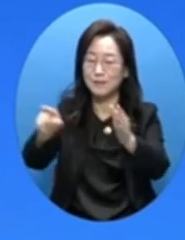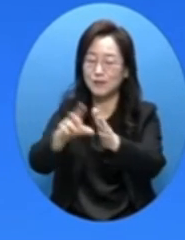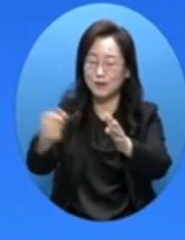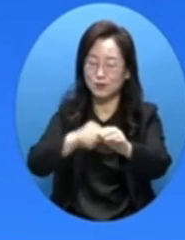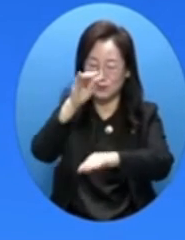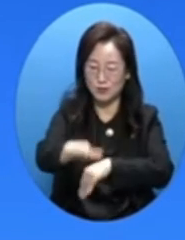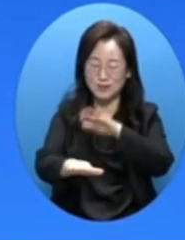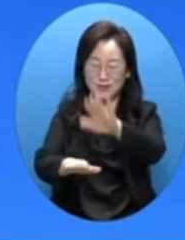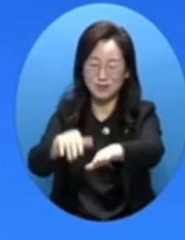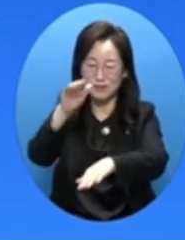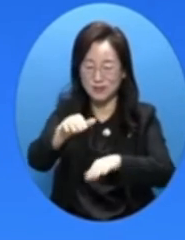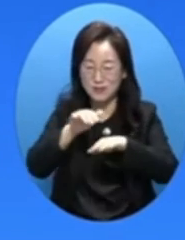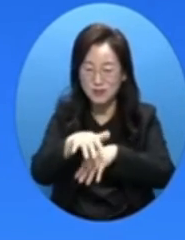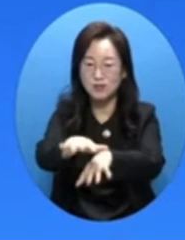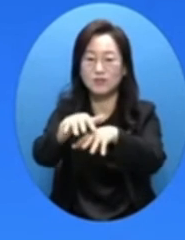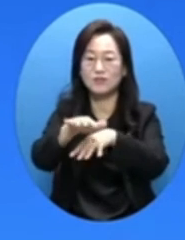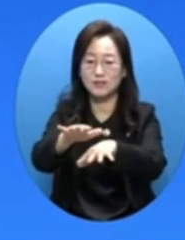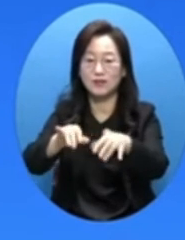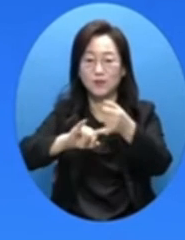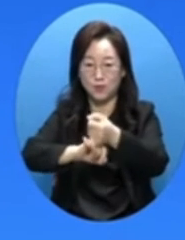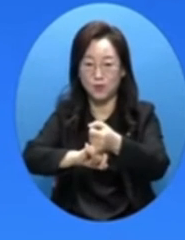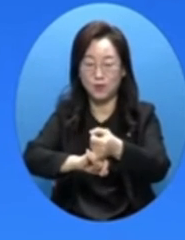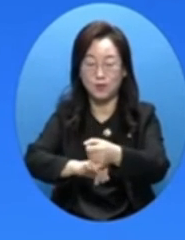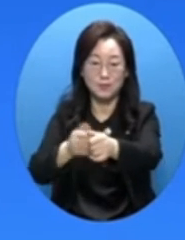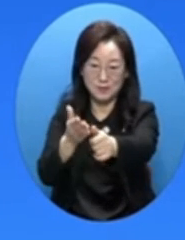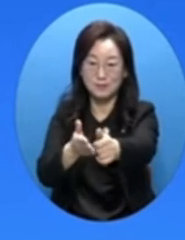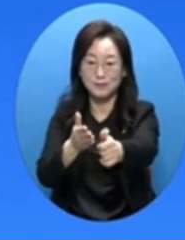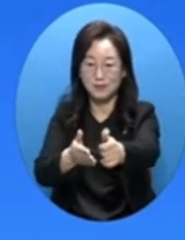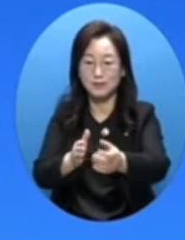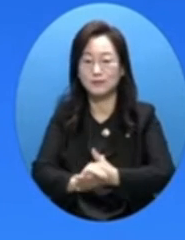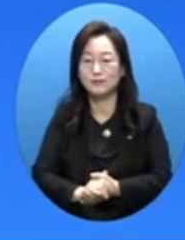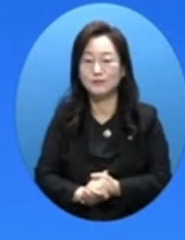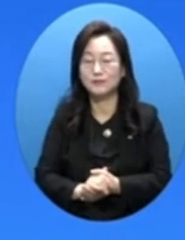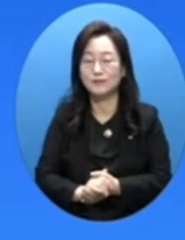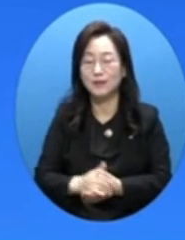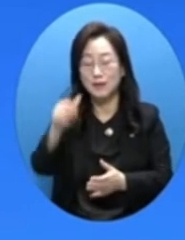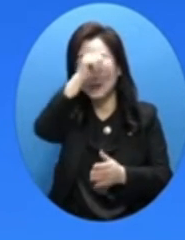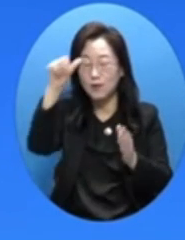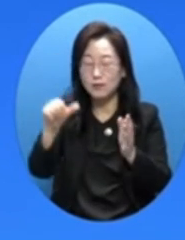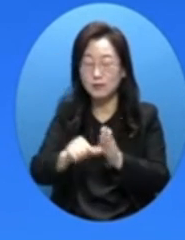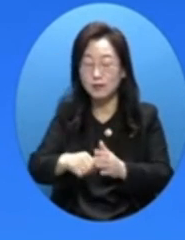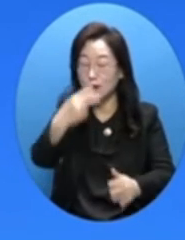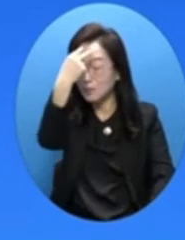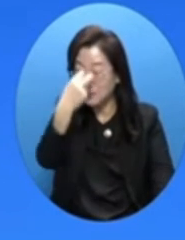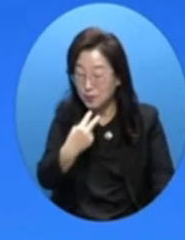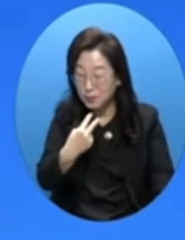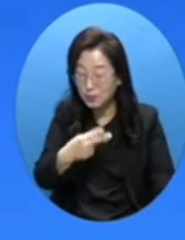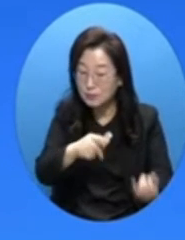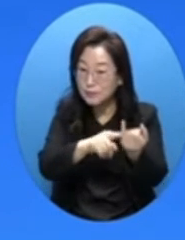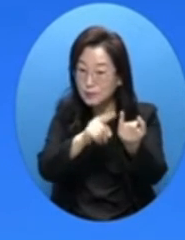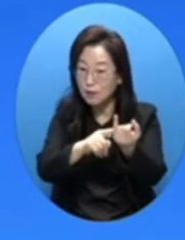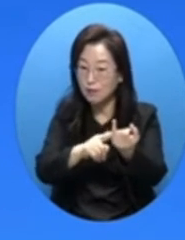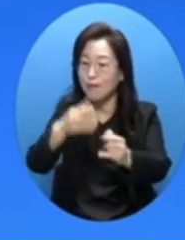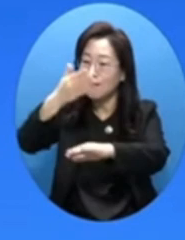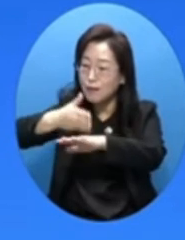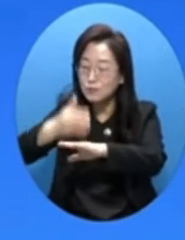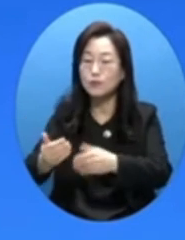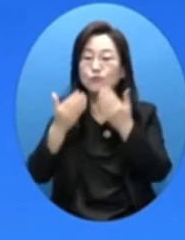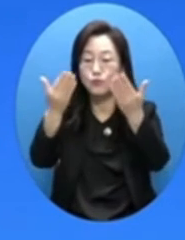전진 또 전진 전진하는 여러분 모두가 되기를 바랍니다. 한평생 앞을 보지 못했던 분도 이렇게 감사하며